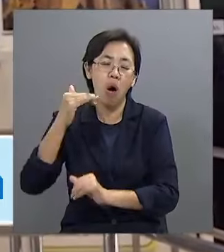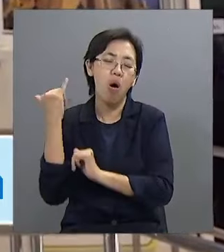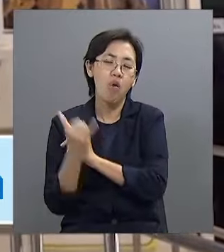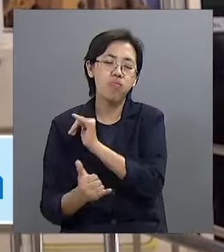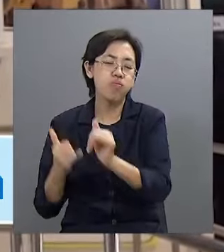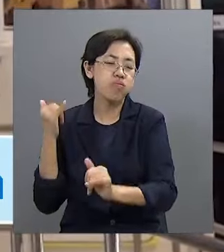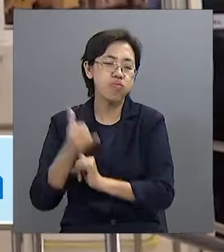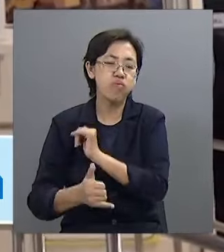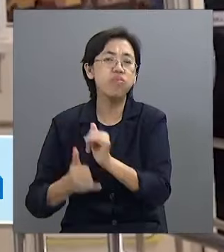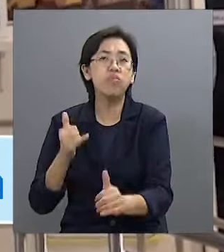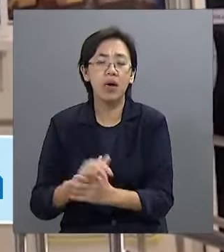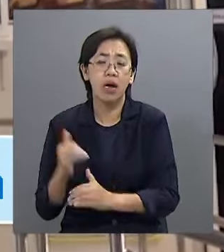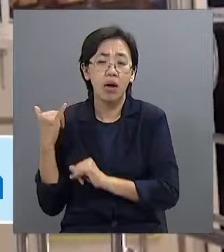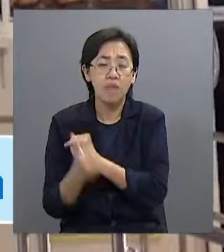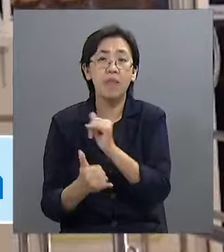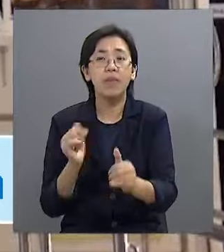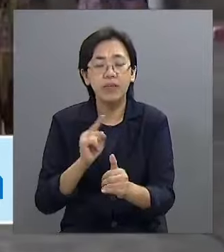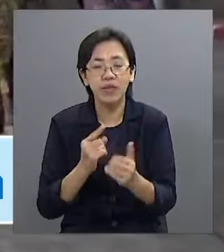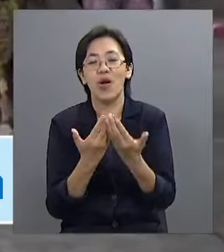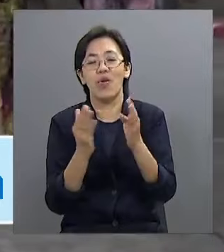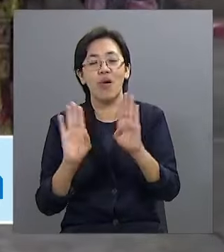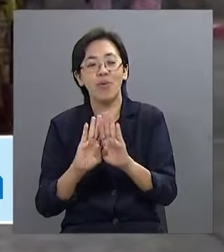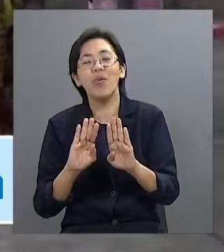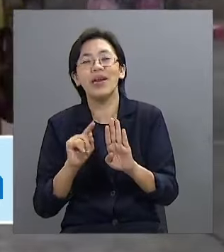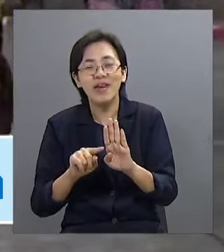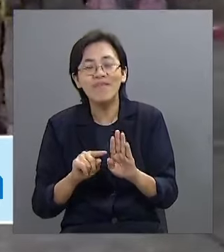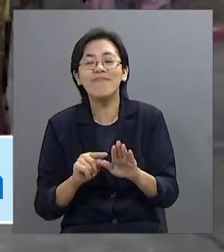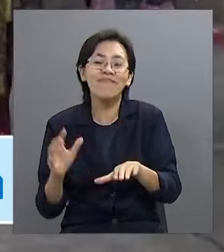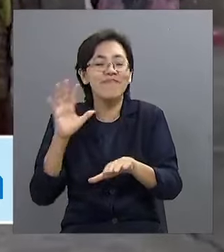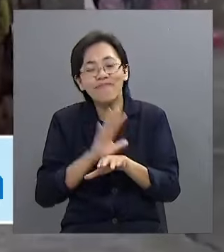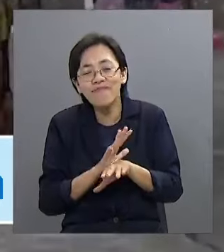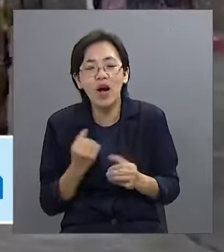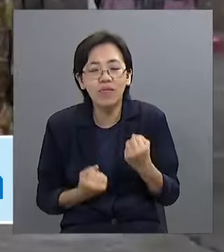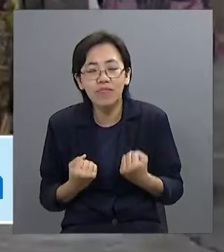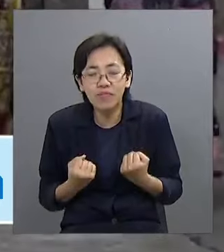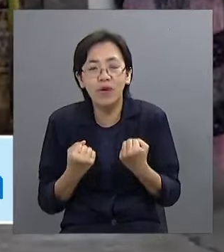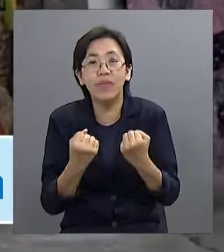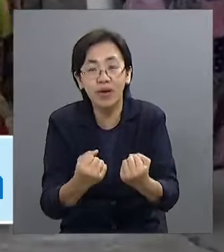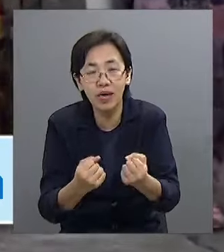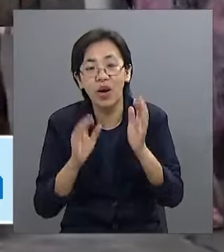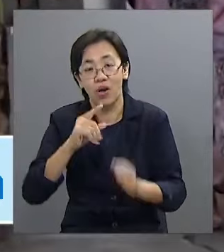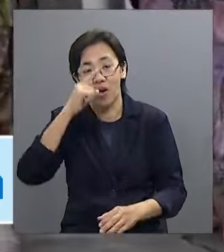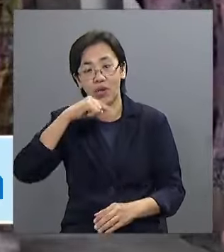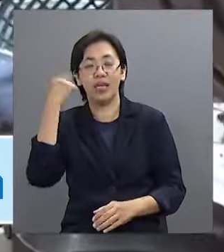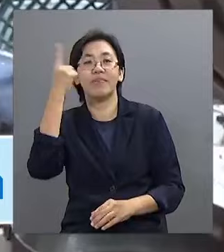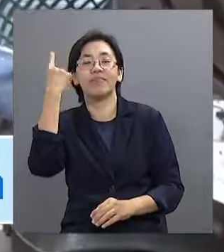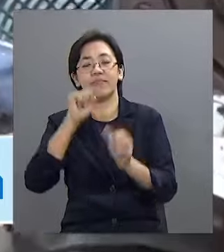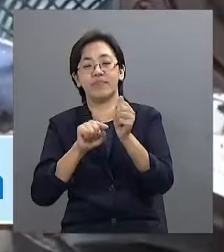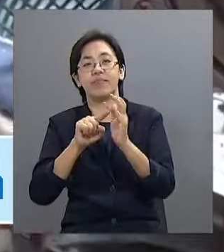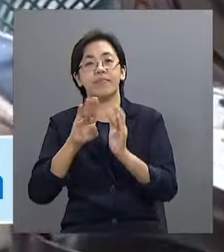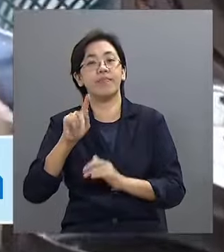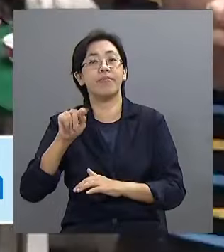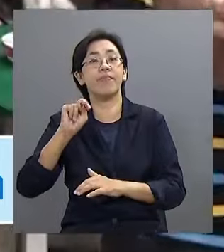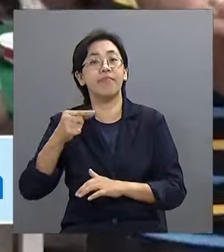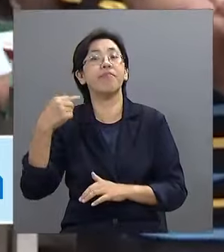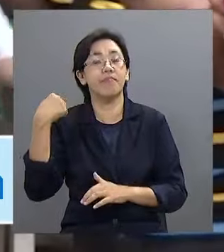าก็จะขับรถยนต์กันมาเป็นครอบครัวครับแล้วก็ยังมีนักท่องเที่ยวชาวไทยที่เดินทางมาท่องเที่ยวในอำเภอเบตงอีกด้วยนะครับนอกจากนี้ยังมีนักท่องเที่ยวอีกส่วนหนึ่งเดิน